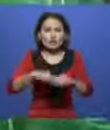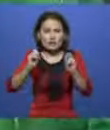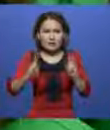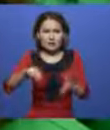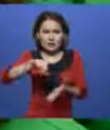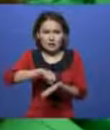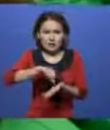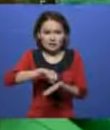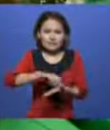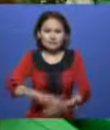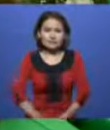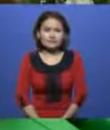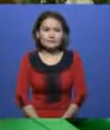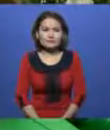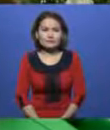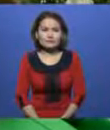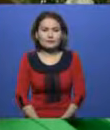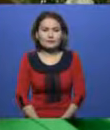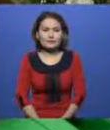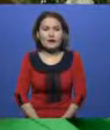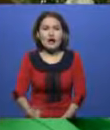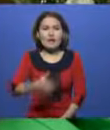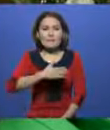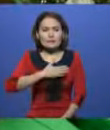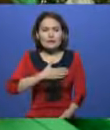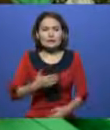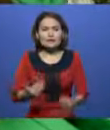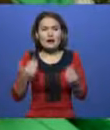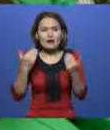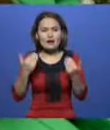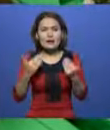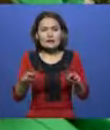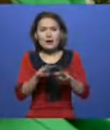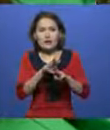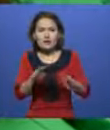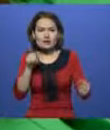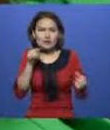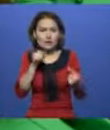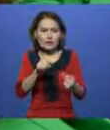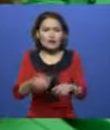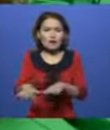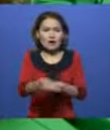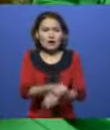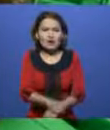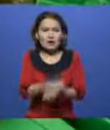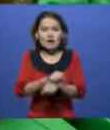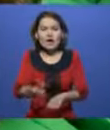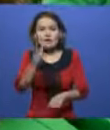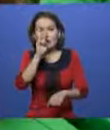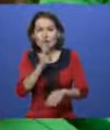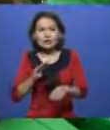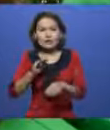бар. Үкіметтің қабылдаған шешімдеріне темір жолшылар наразы. Еңбек жағдайының түзелмеуі, зейнеткерлік жасының ұзаруы